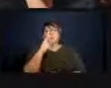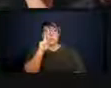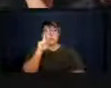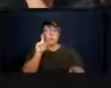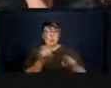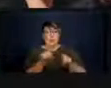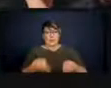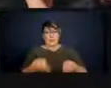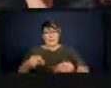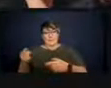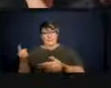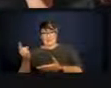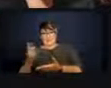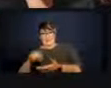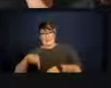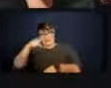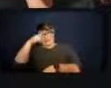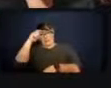2023 ينبغي أن